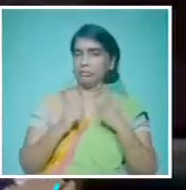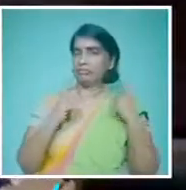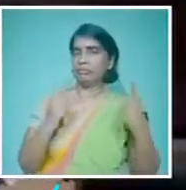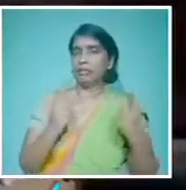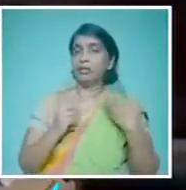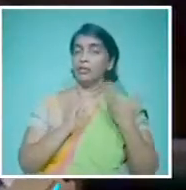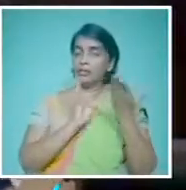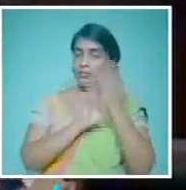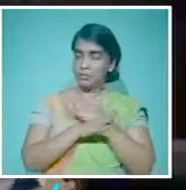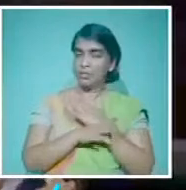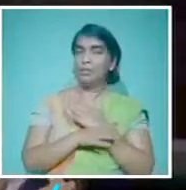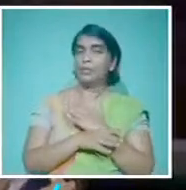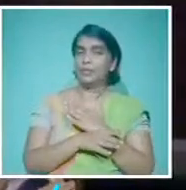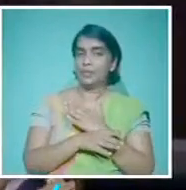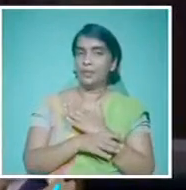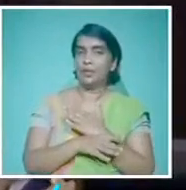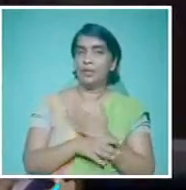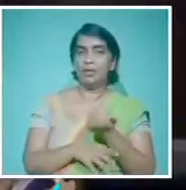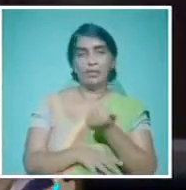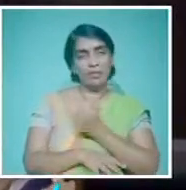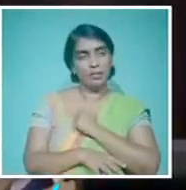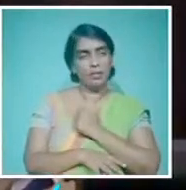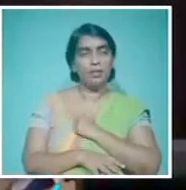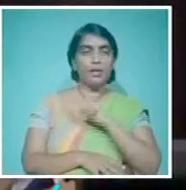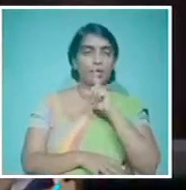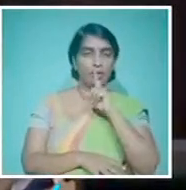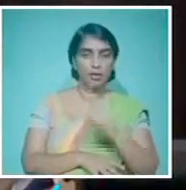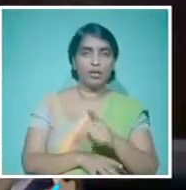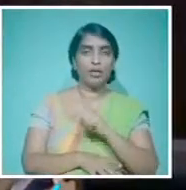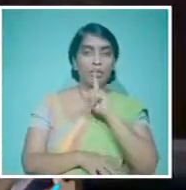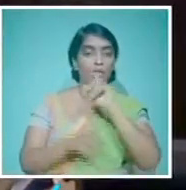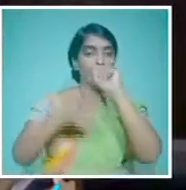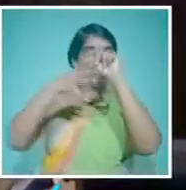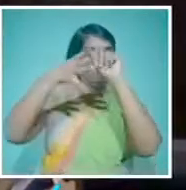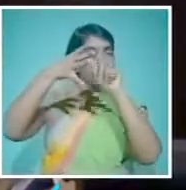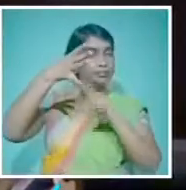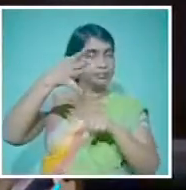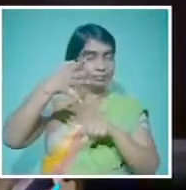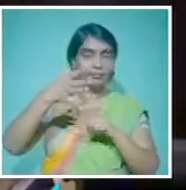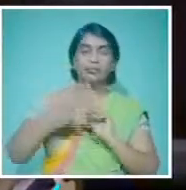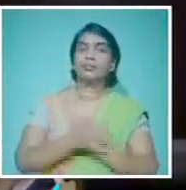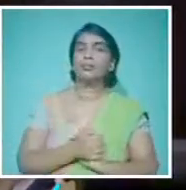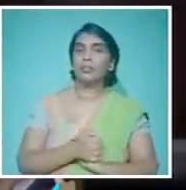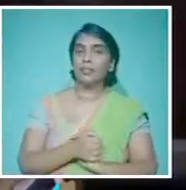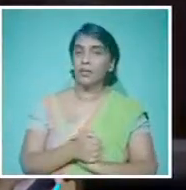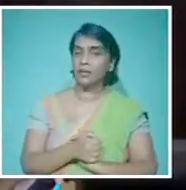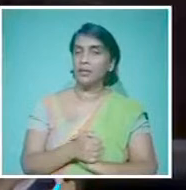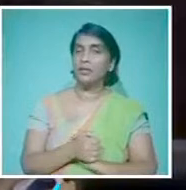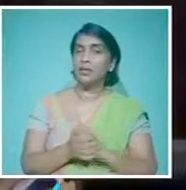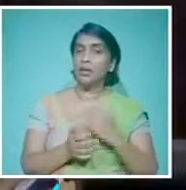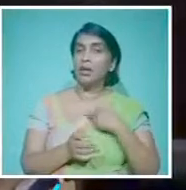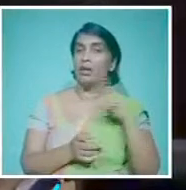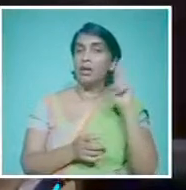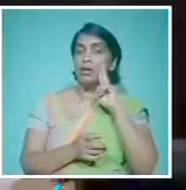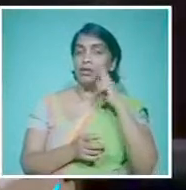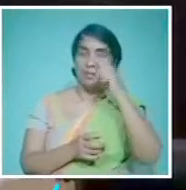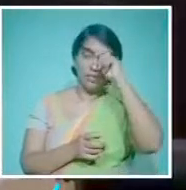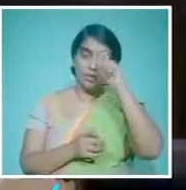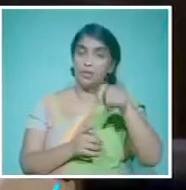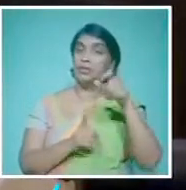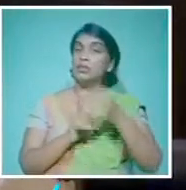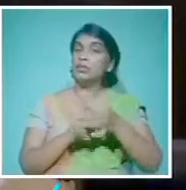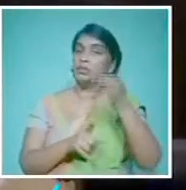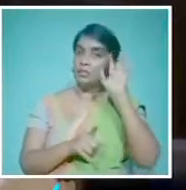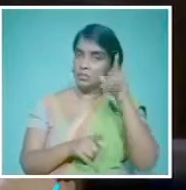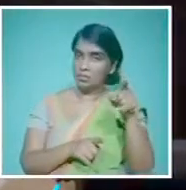අපි එදා බොහොම කැමැත්තෙන් කිව්වා මේ කියපු නම් වලින් අපි රනිල් වික්‍රමසිංහ